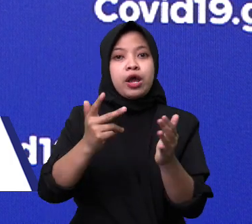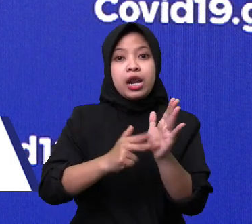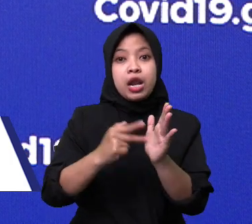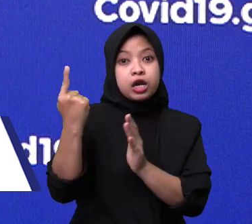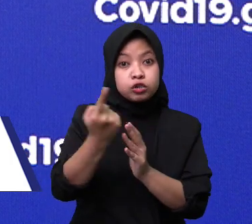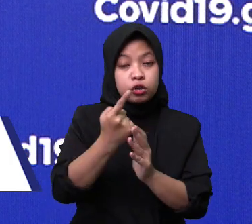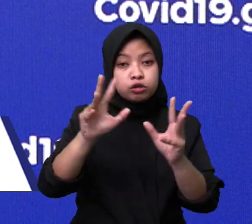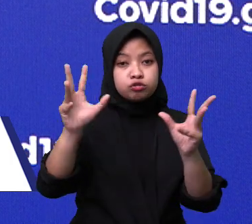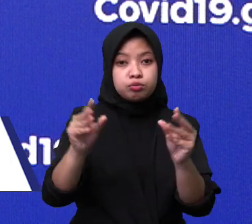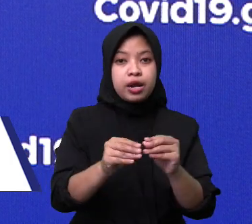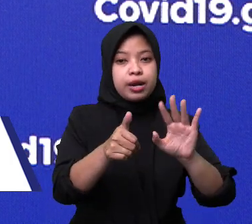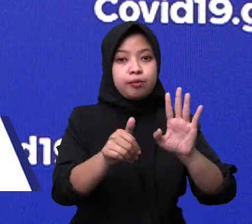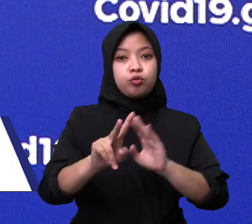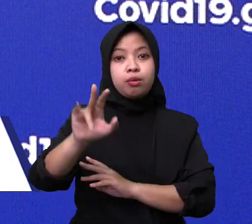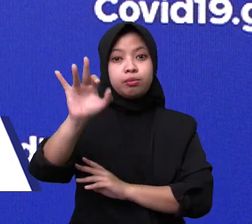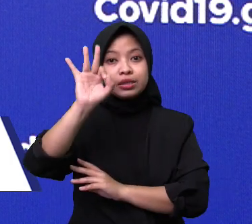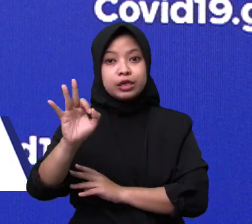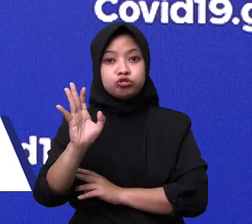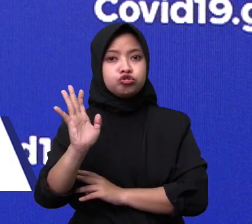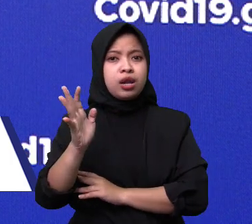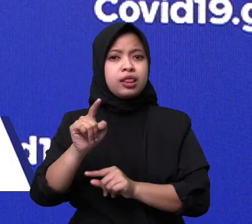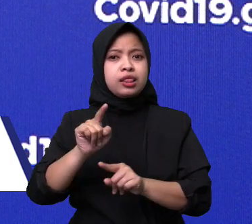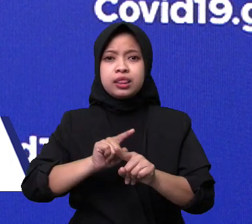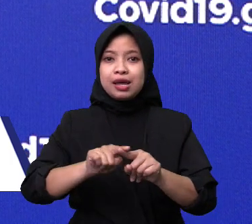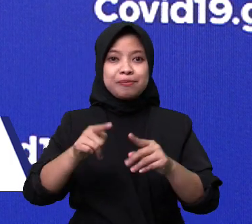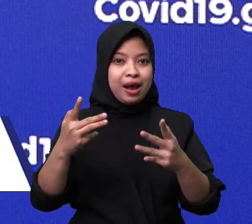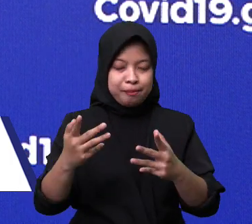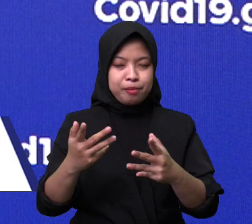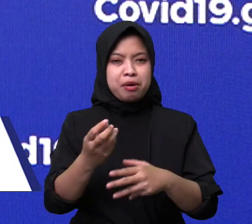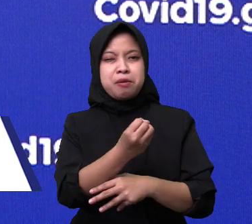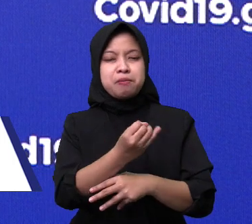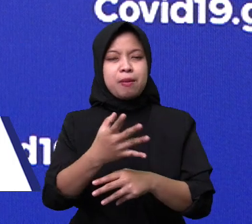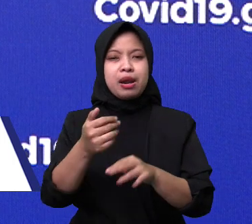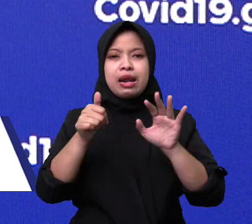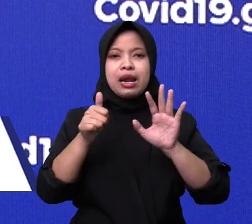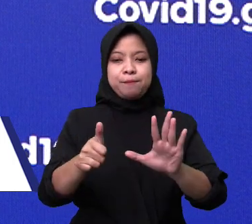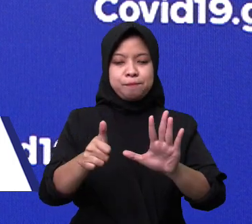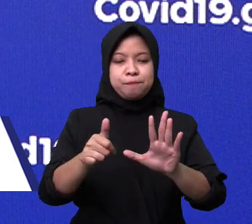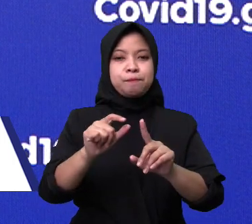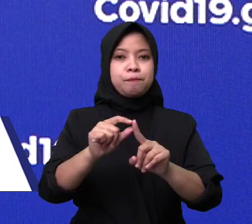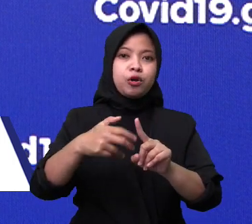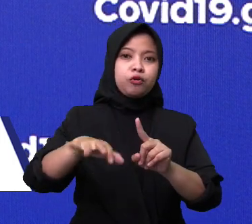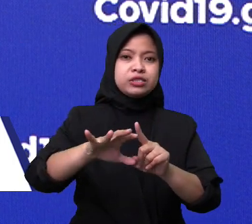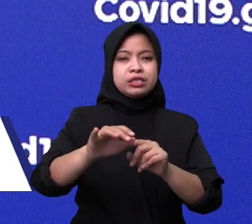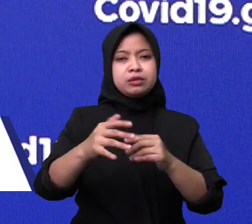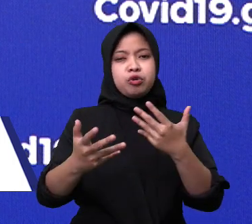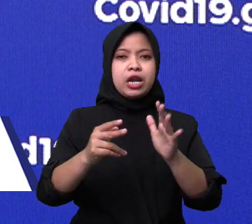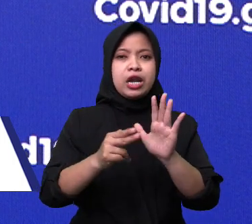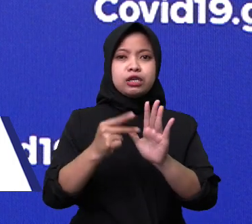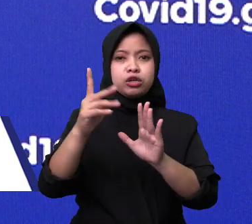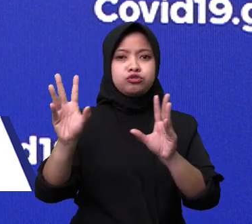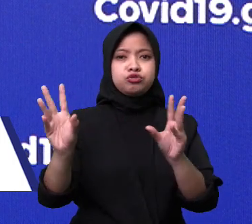telah mencapai 62%, namun saat ini masih terdapat 6 provinsi dengan cakupan di bawah angka